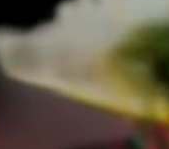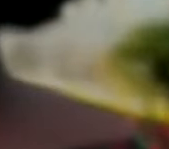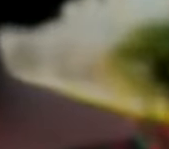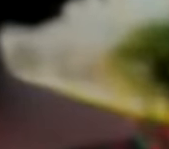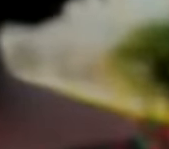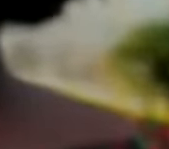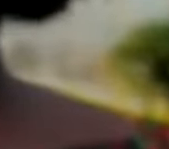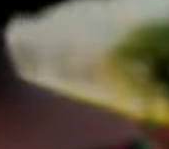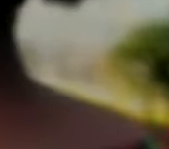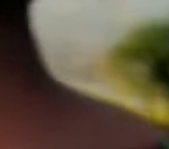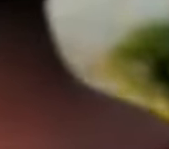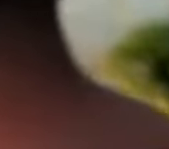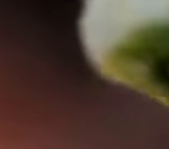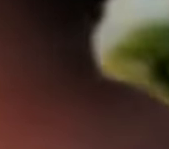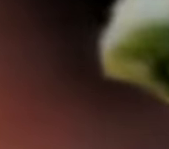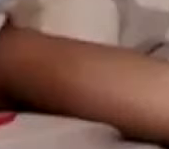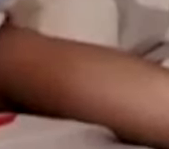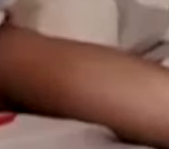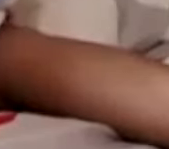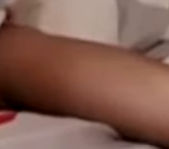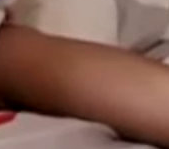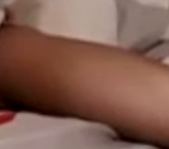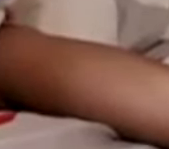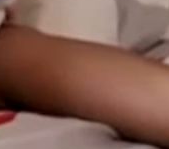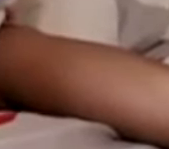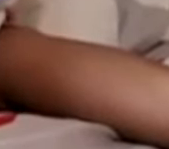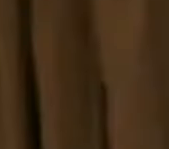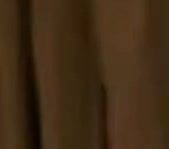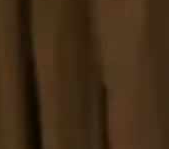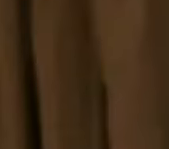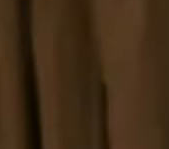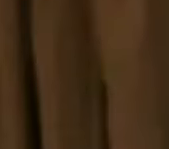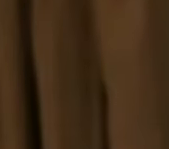Kama ungelikuwa umemwacha kweli, ningelikuwa siko hapa.